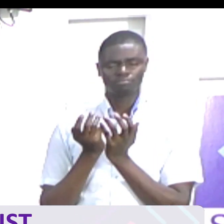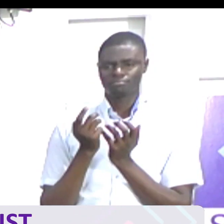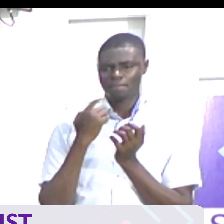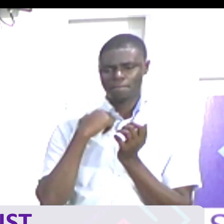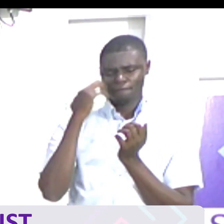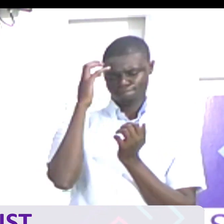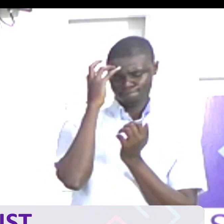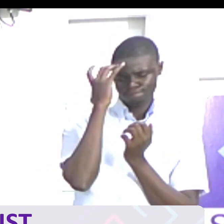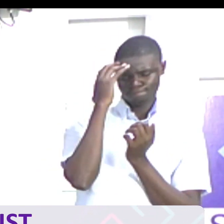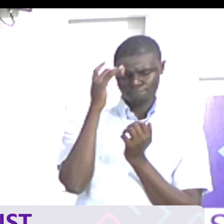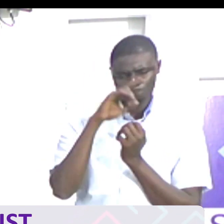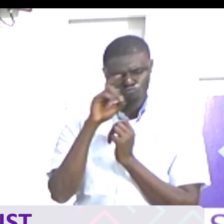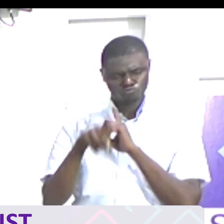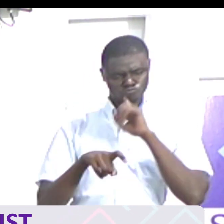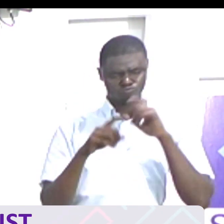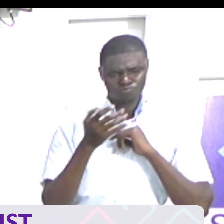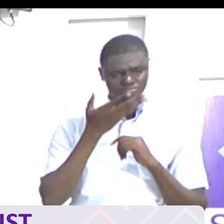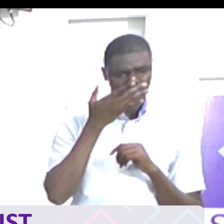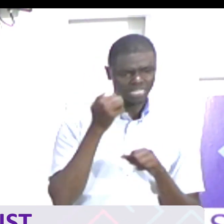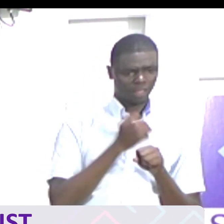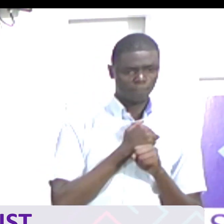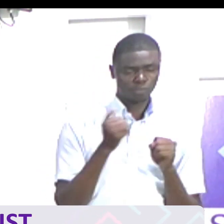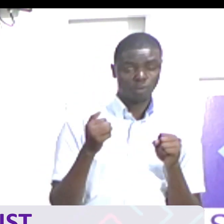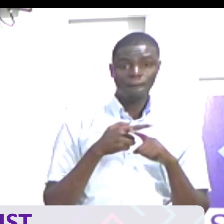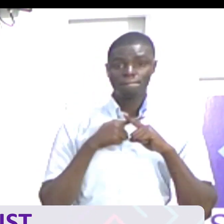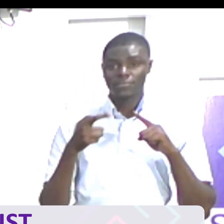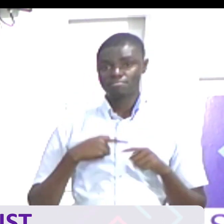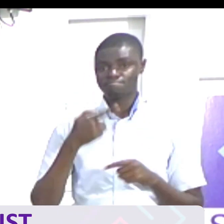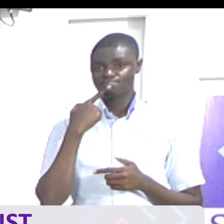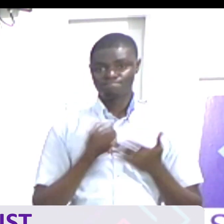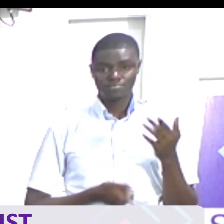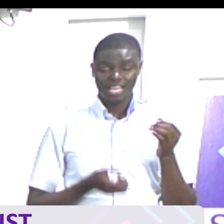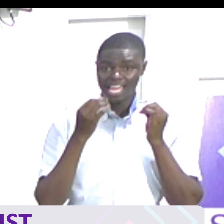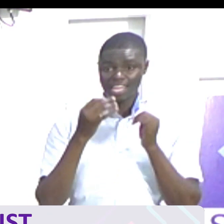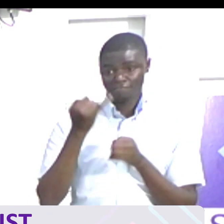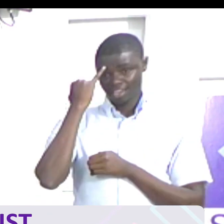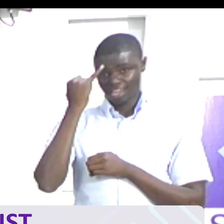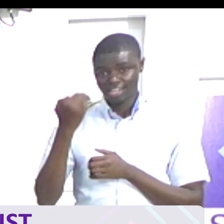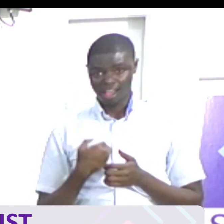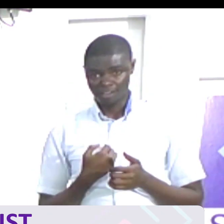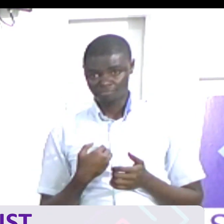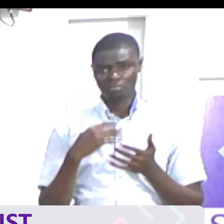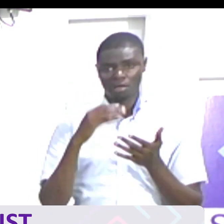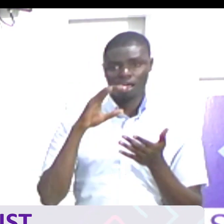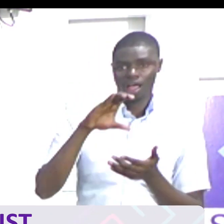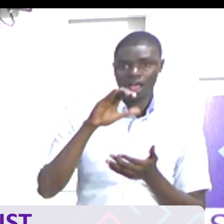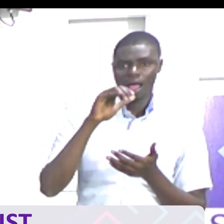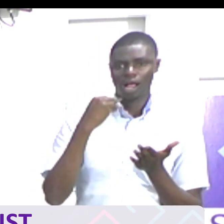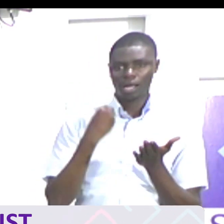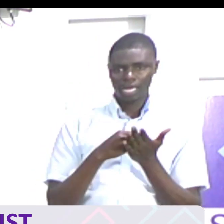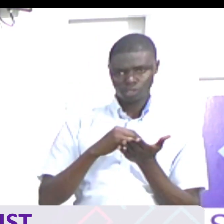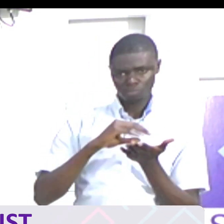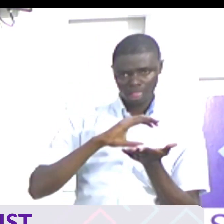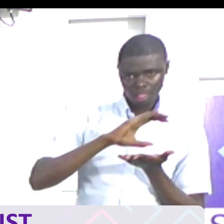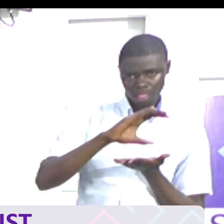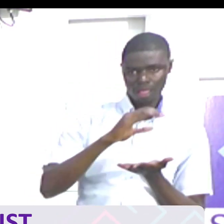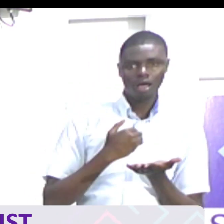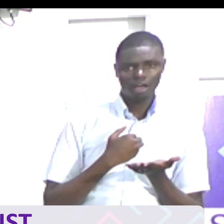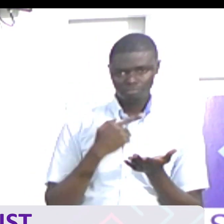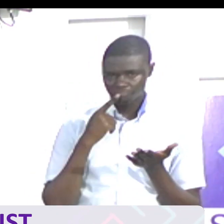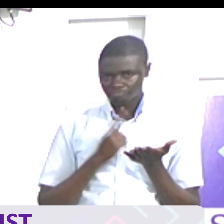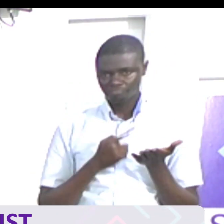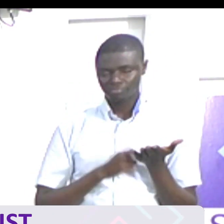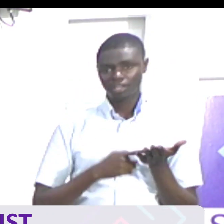unajiuliza maswali zingine hata huwezi jijibu. Kweli. Lakini nasema kama uko na ile idea, uko na capital, unajua kwanza kuna wenye wanakuwa na capital